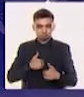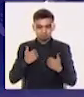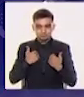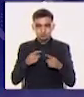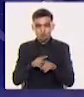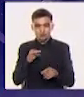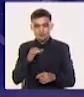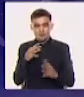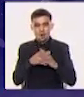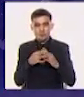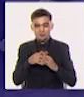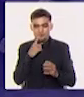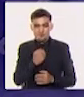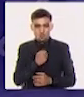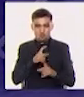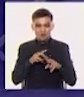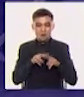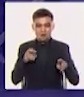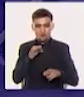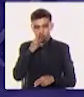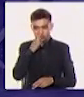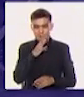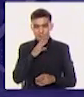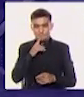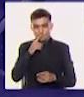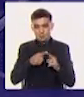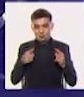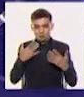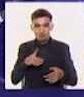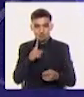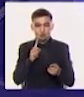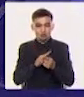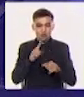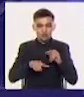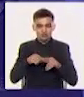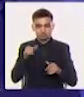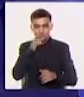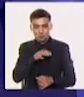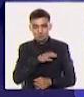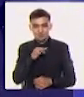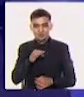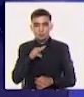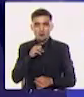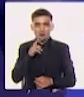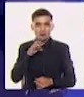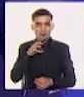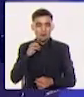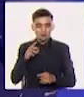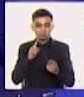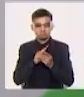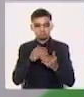жауынгерлер секілді. Төрт ай бойы туыстарымен қауышпаған дәрігермен әріптесім Махаббат Нұржанқызы тілдесіп қайтты.